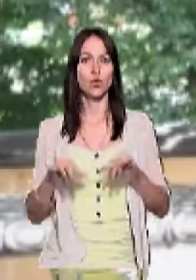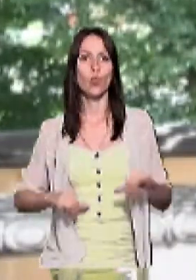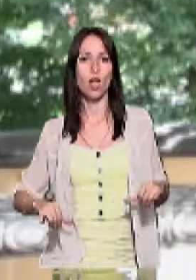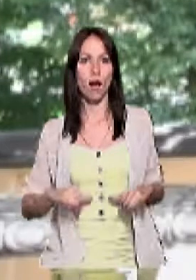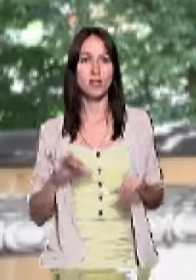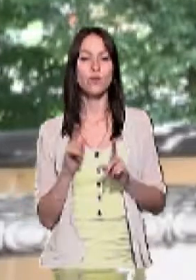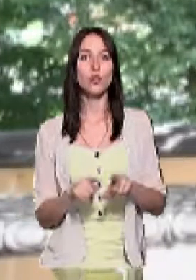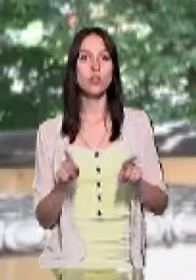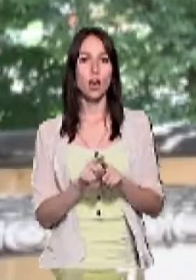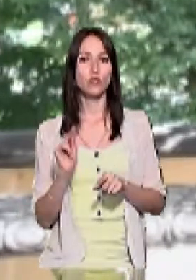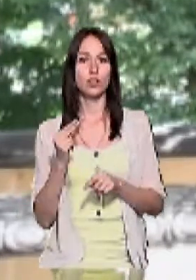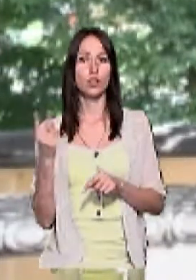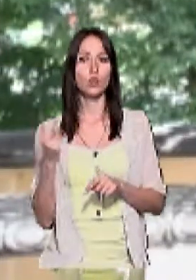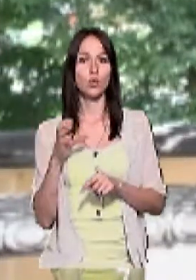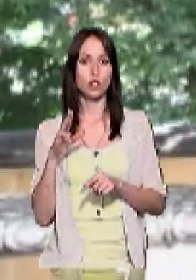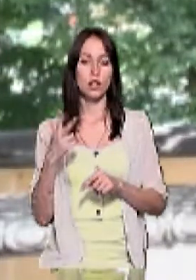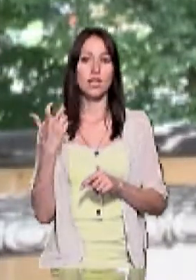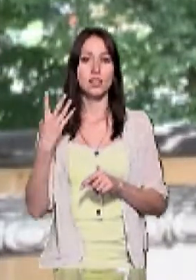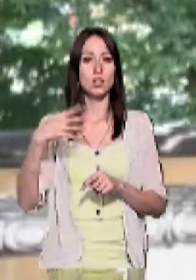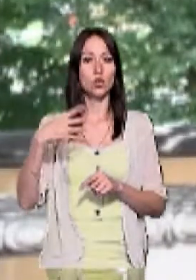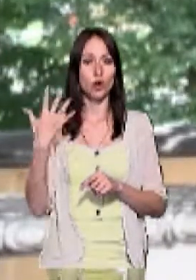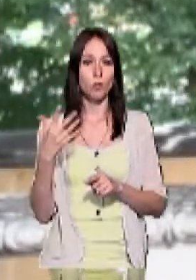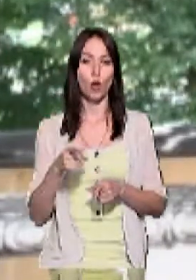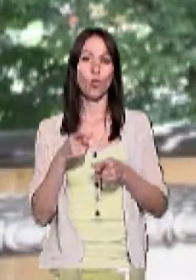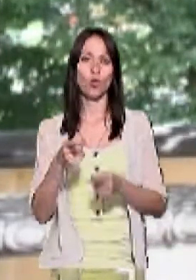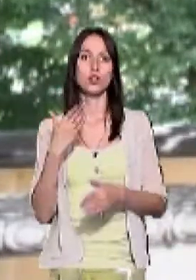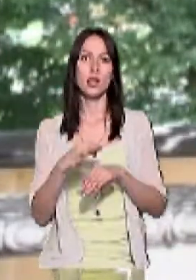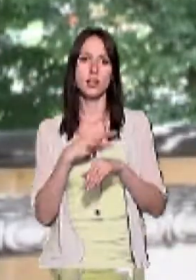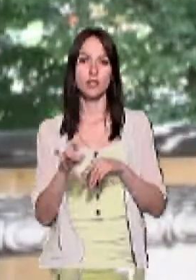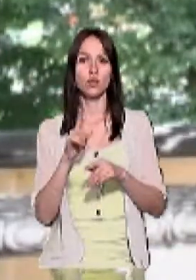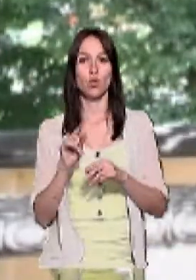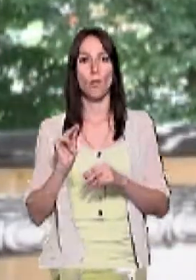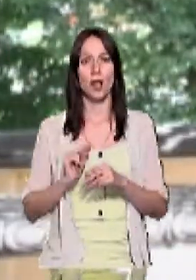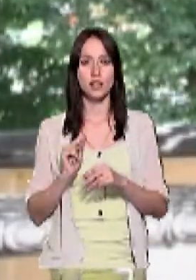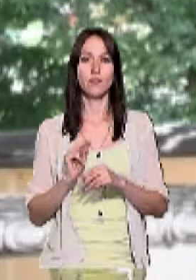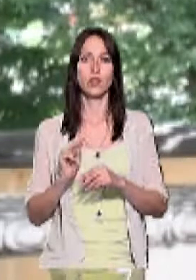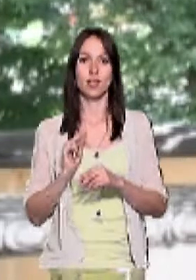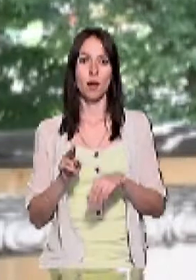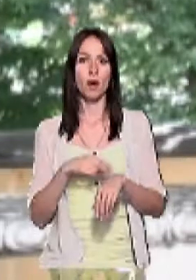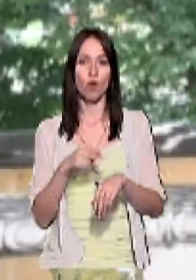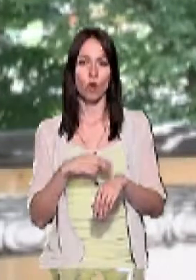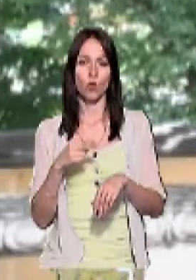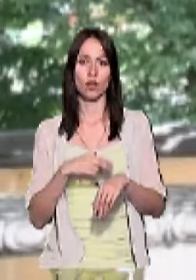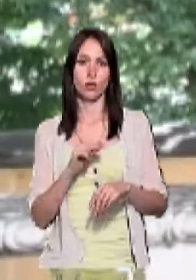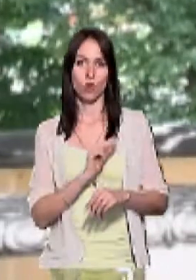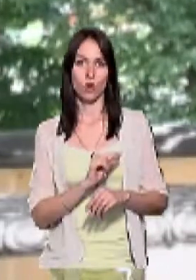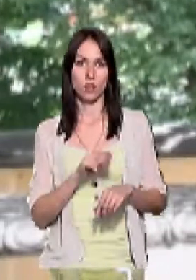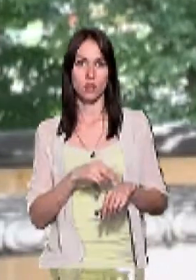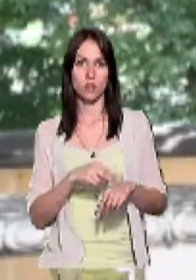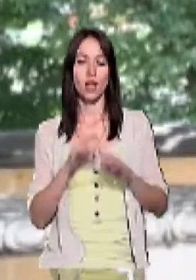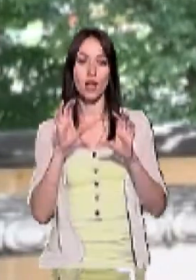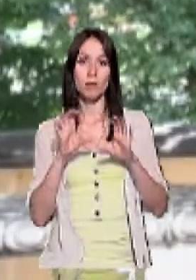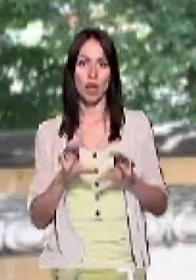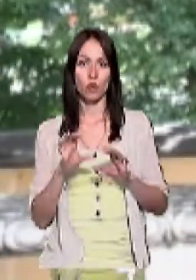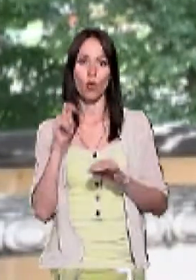а також частиною 2 статті 345 «Погроза або насильство щодо працівника правоохоронного органу» Кримінального